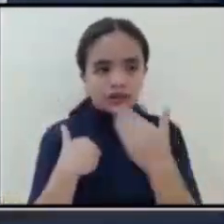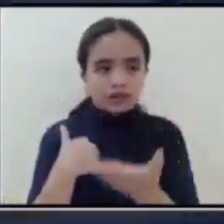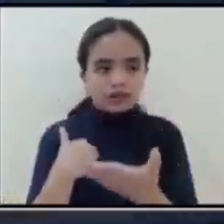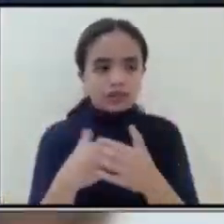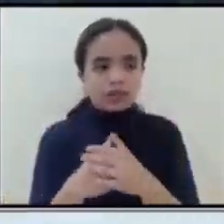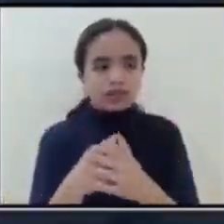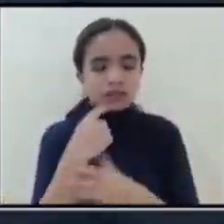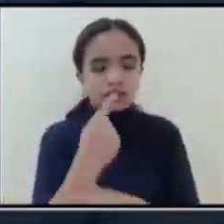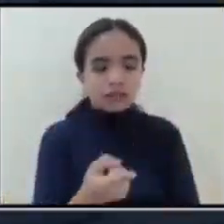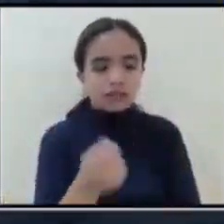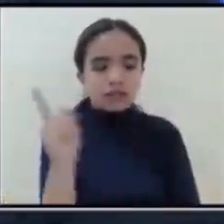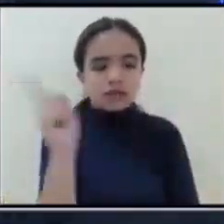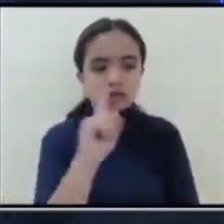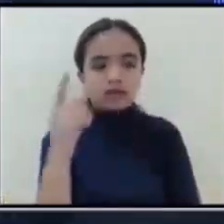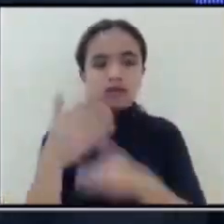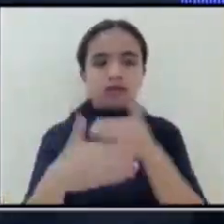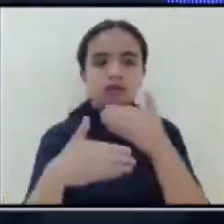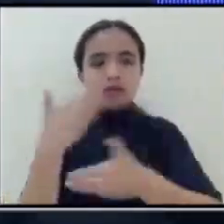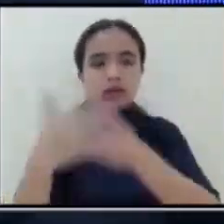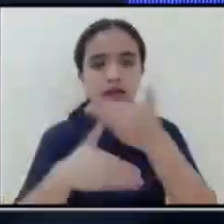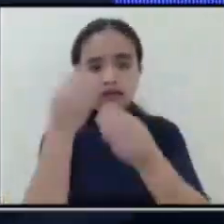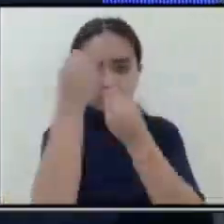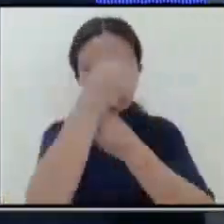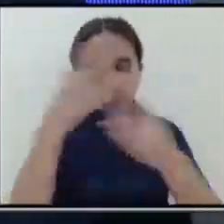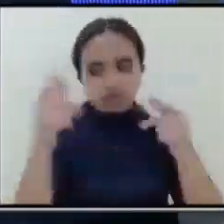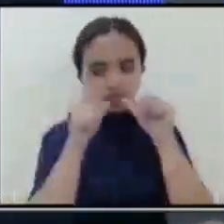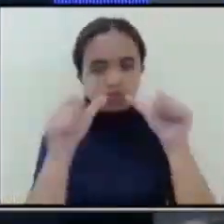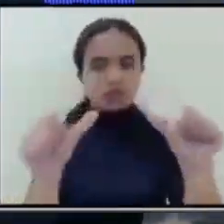ang buong proseso hanggang sa eleksyon.